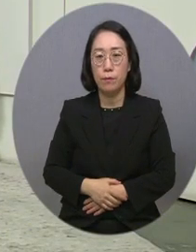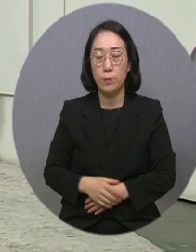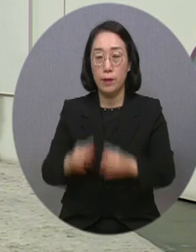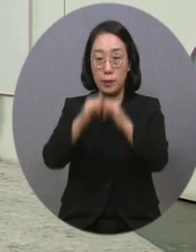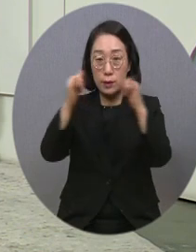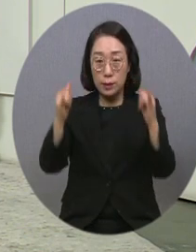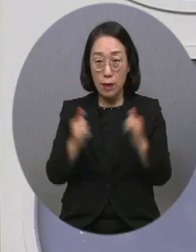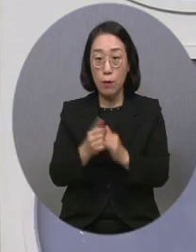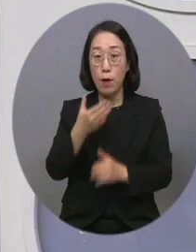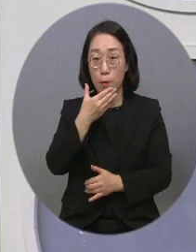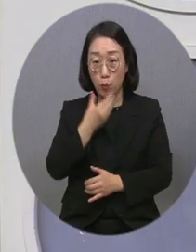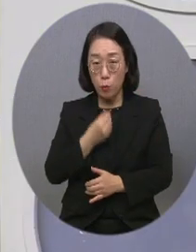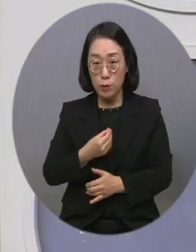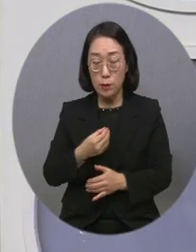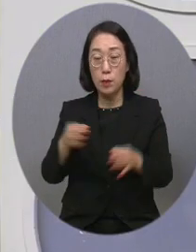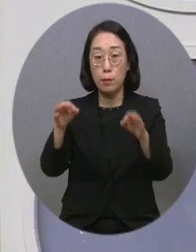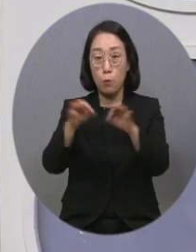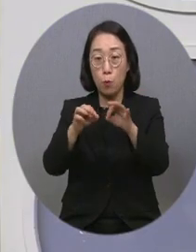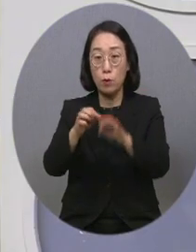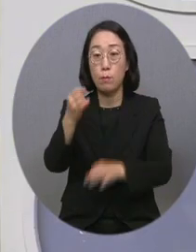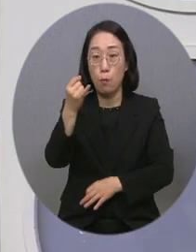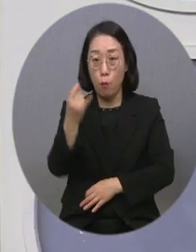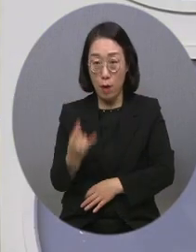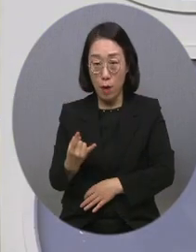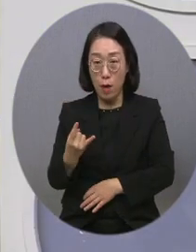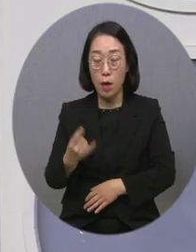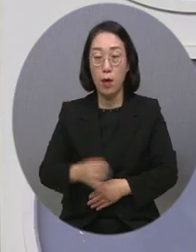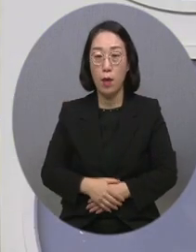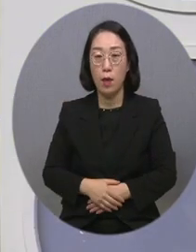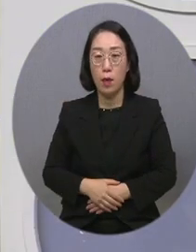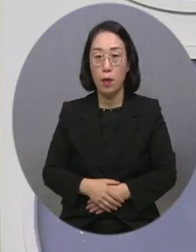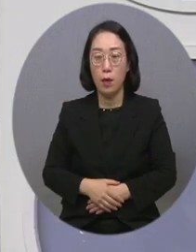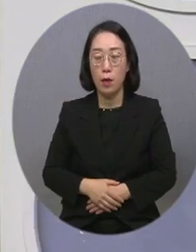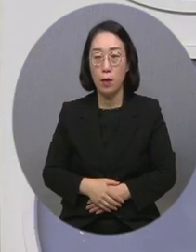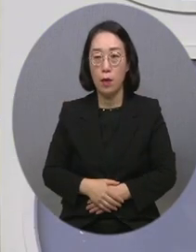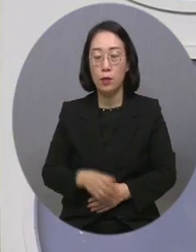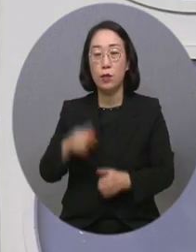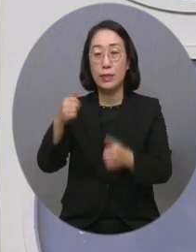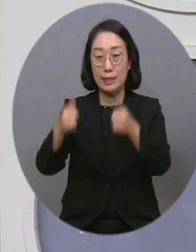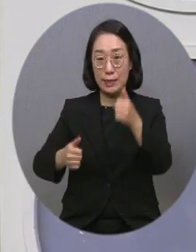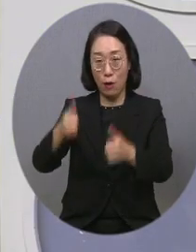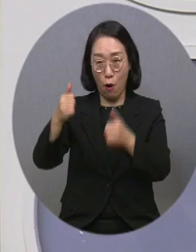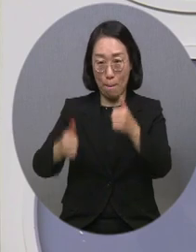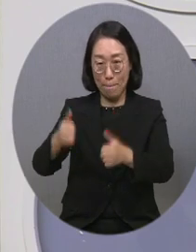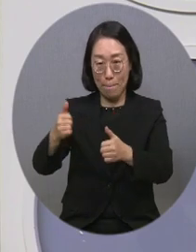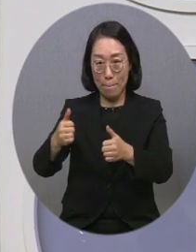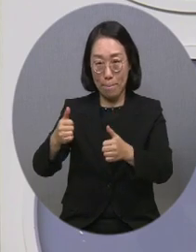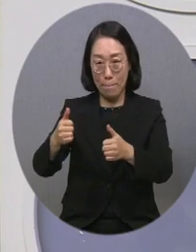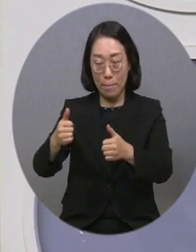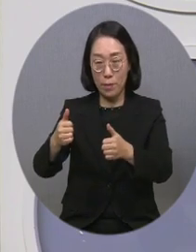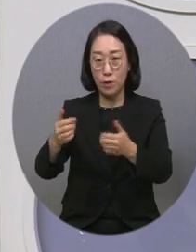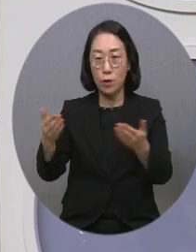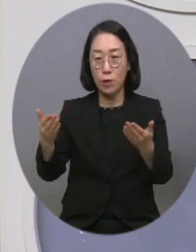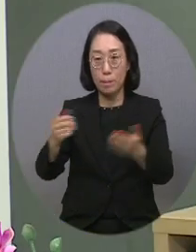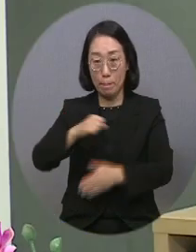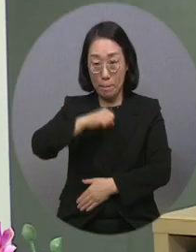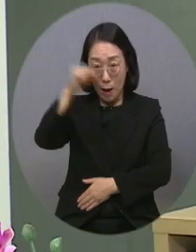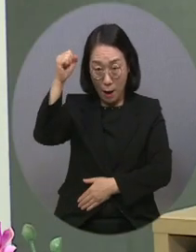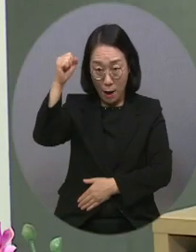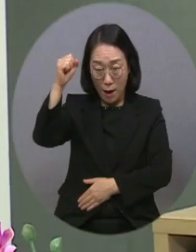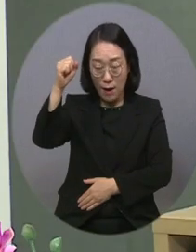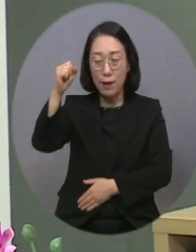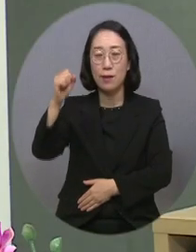사회복지 공동 모금회 이제 공채 할 때 제가 이제 시험 봐가지고 직원으로 그때 이제